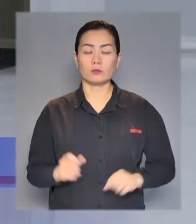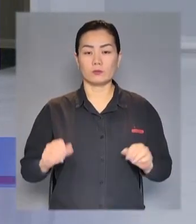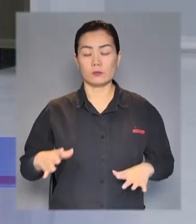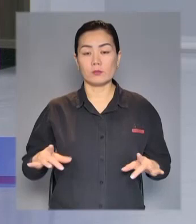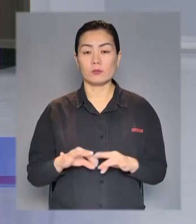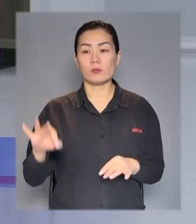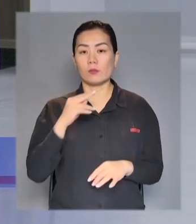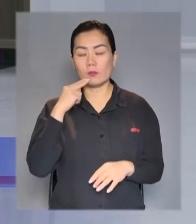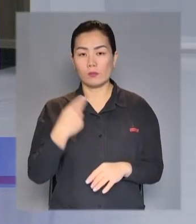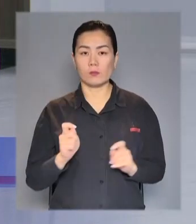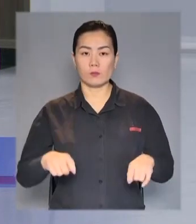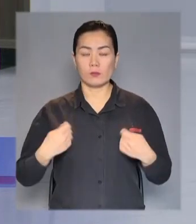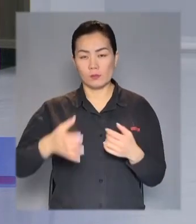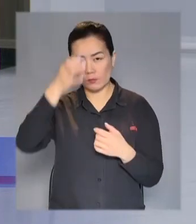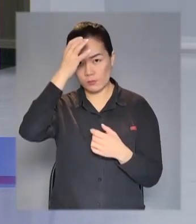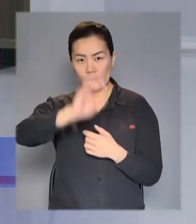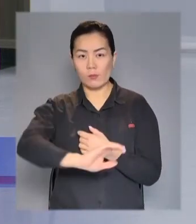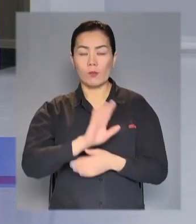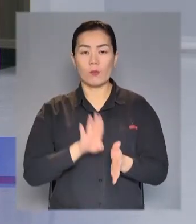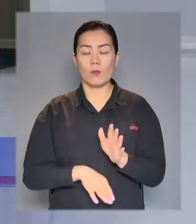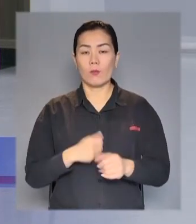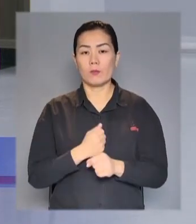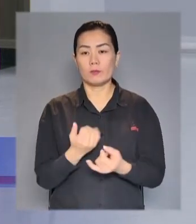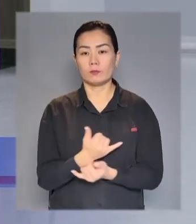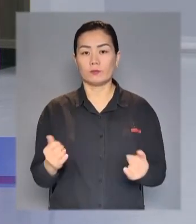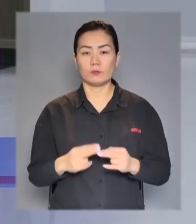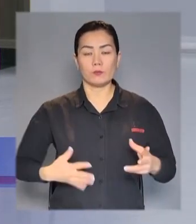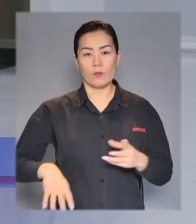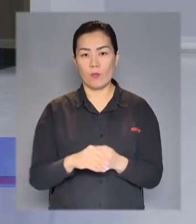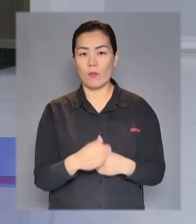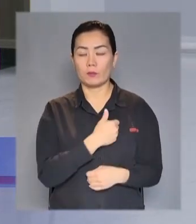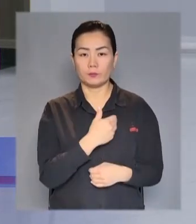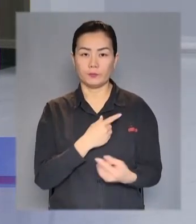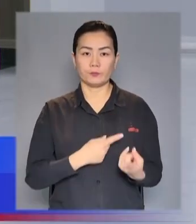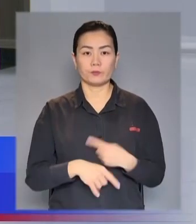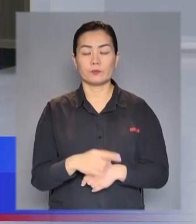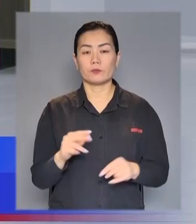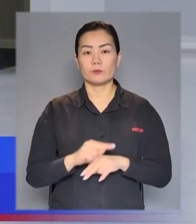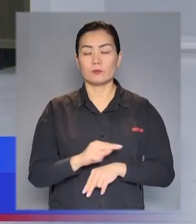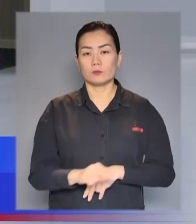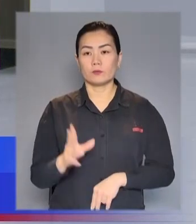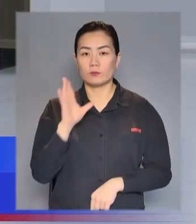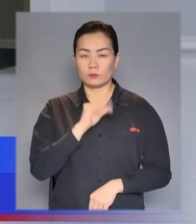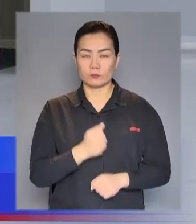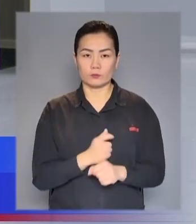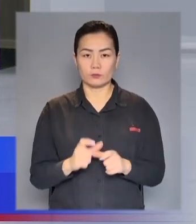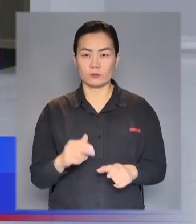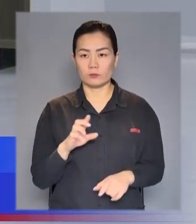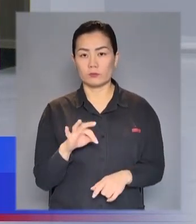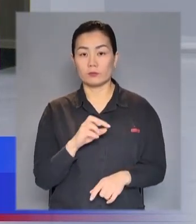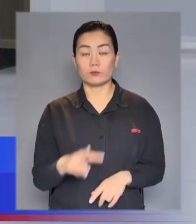Невозможно говорить о качестве передаваемых знаний без ментального благополучия педагога. Мы хотим, чтобы наши ученики преуспели в сети школ